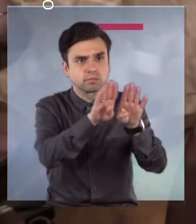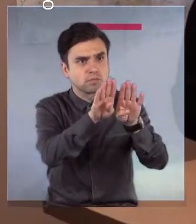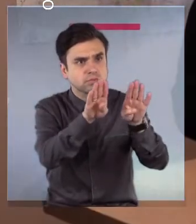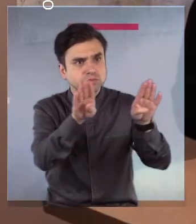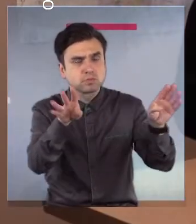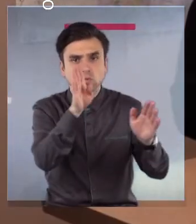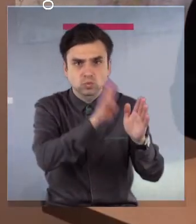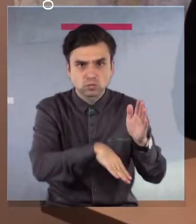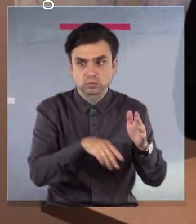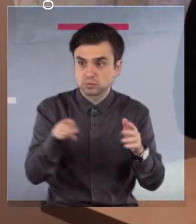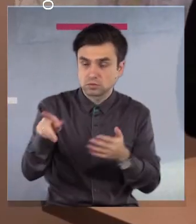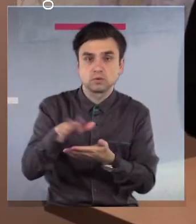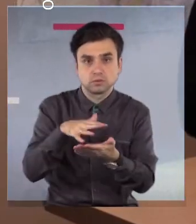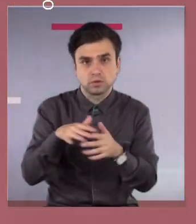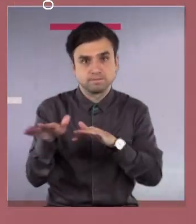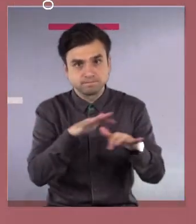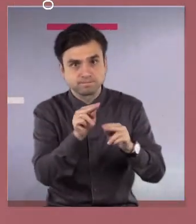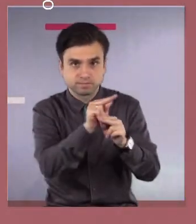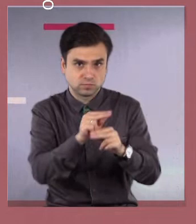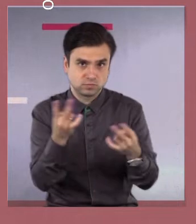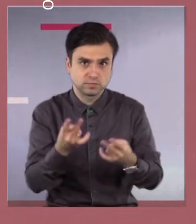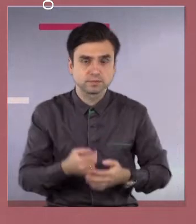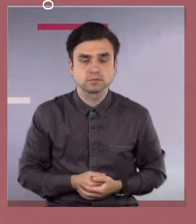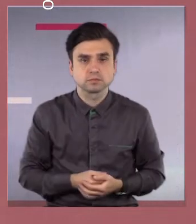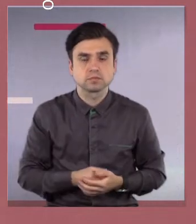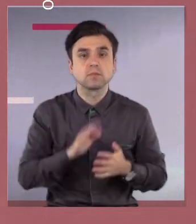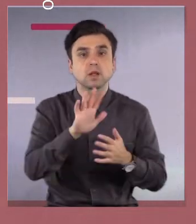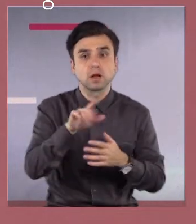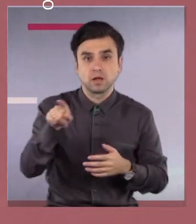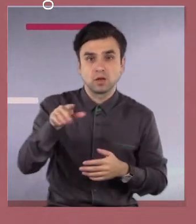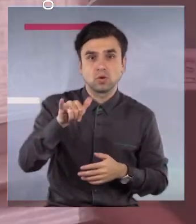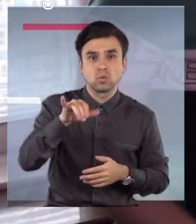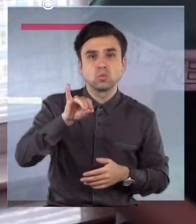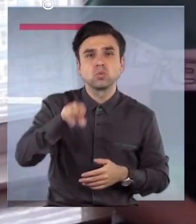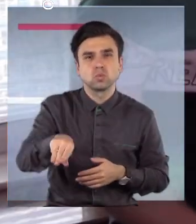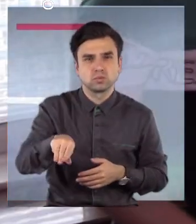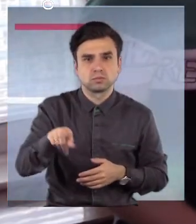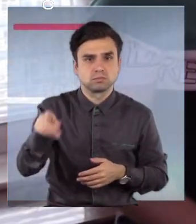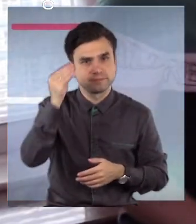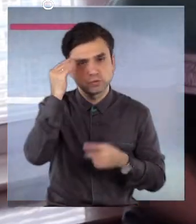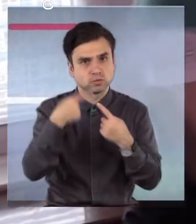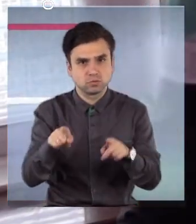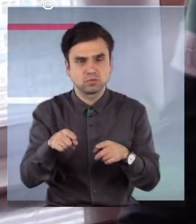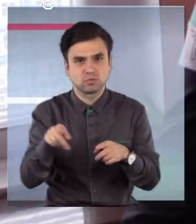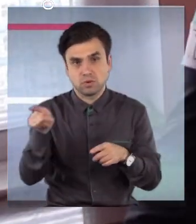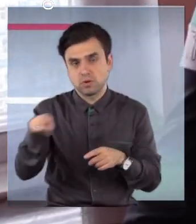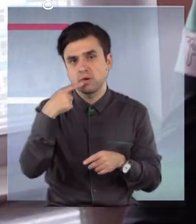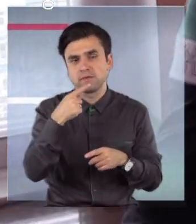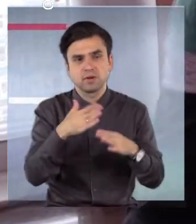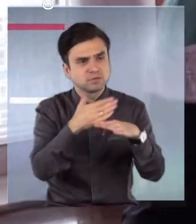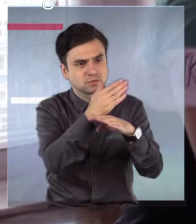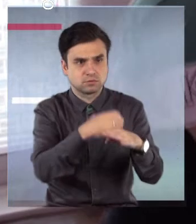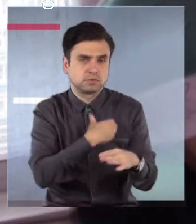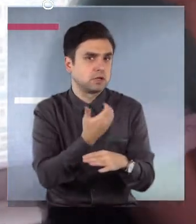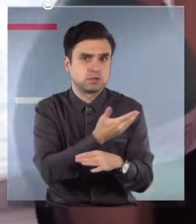якісь роботи производити. Але в Уюті інша версія. Там запевняють, тріщини не аварійні. А якщо господар квартири наполягає